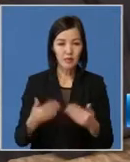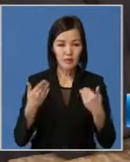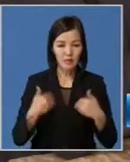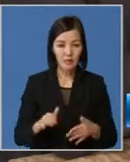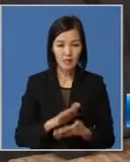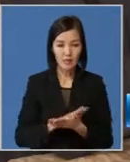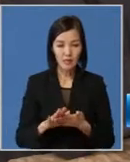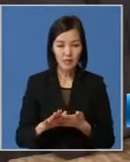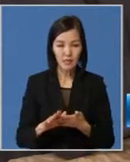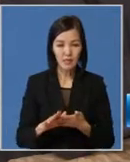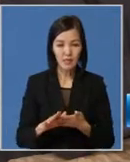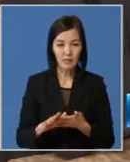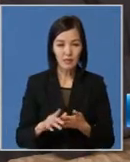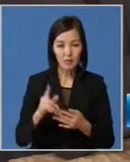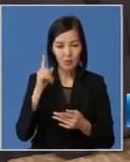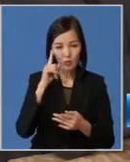біздің.